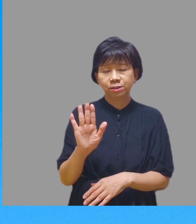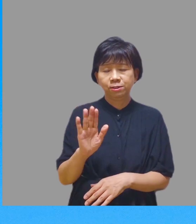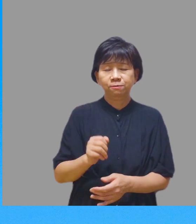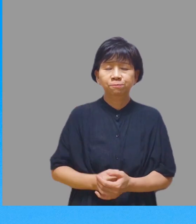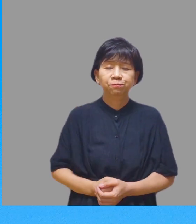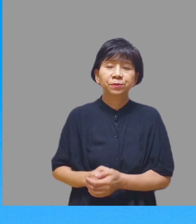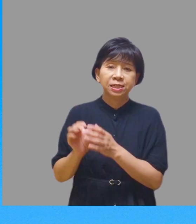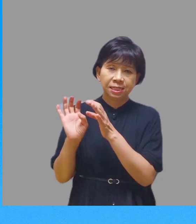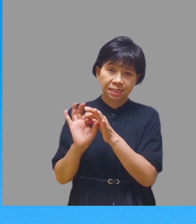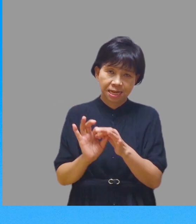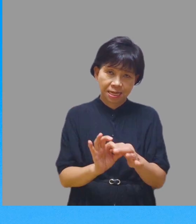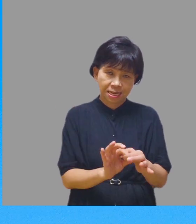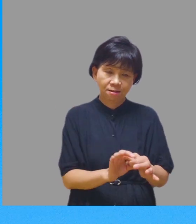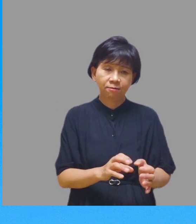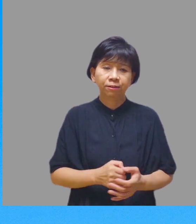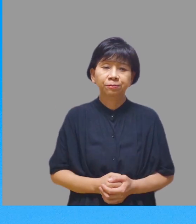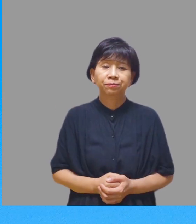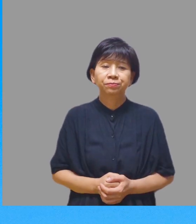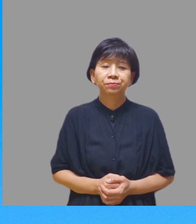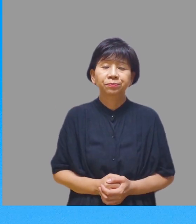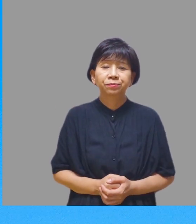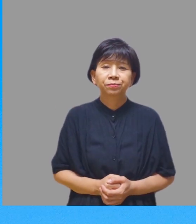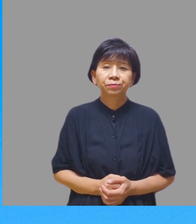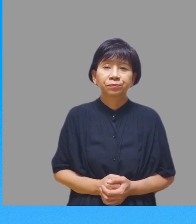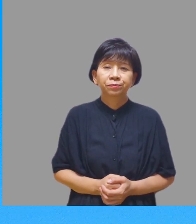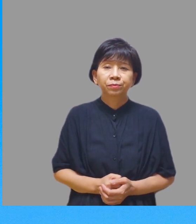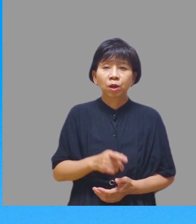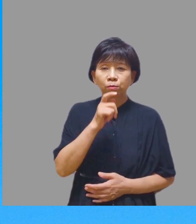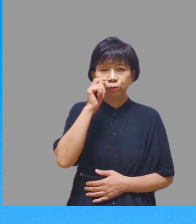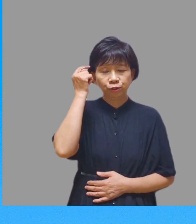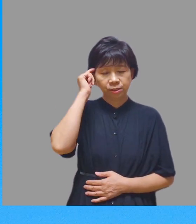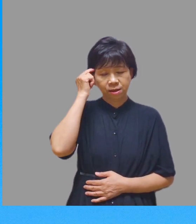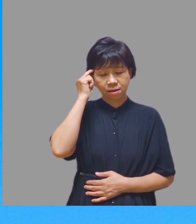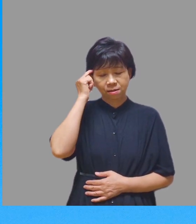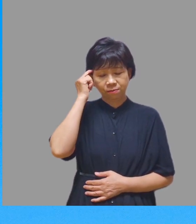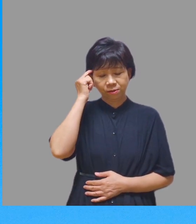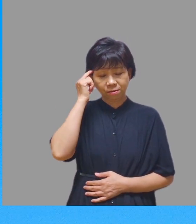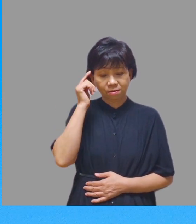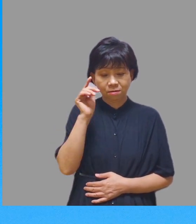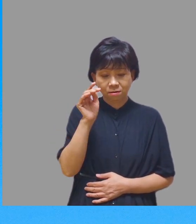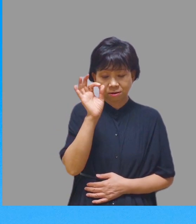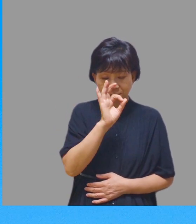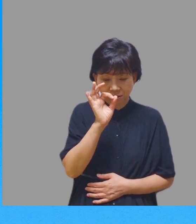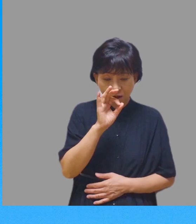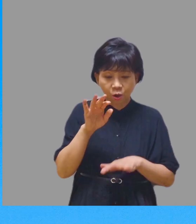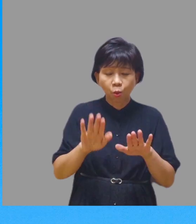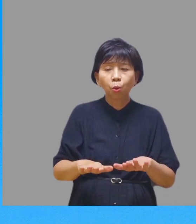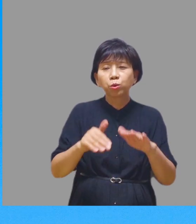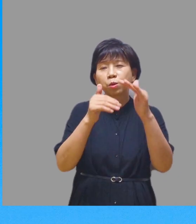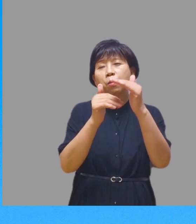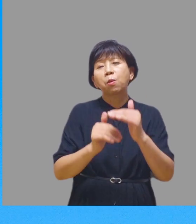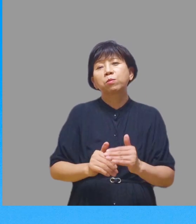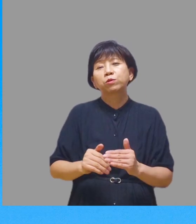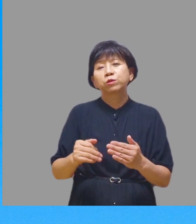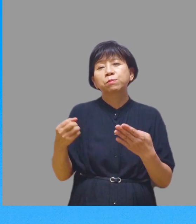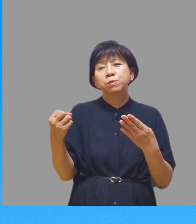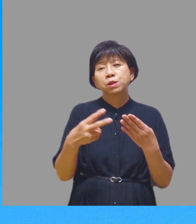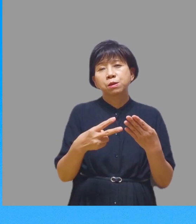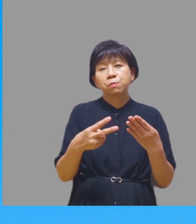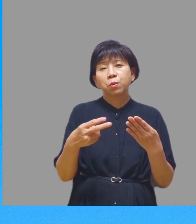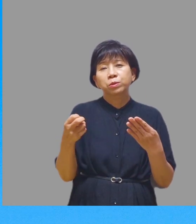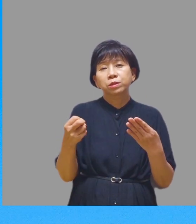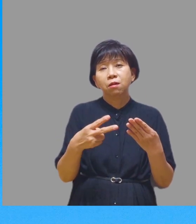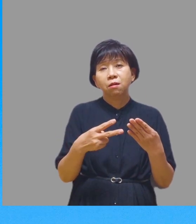보여주는 말씀은 어디일까요? 저도 묵상하면서 좀 찾아보니까 오늘 본문이 그런 것 같아요.